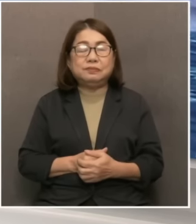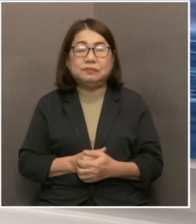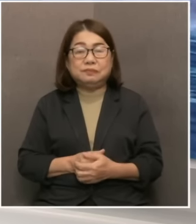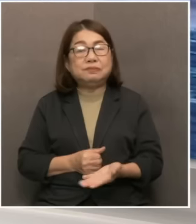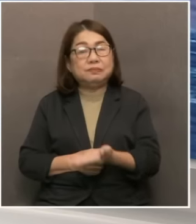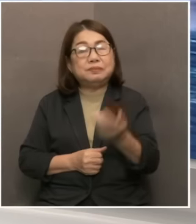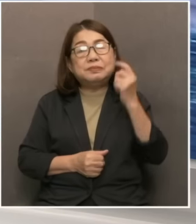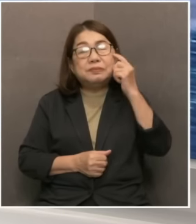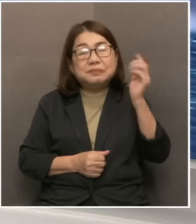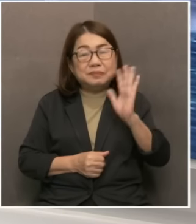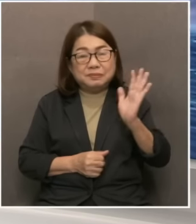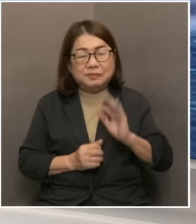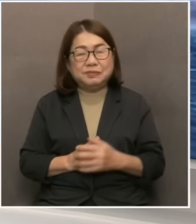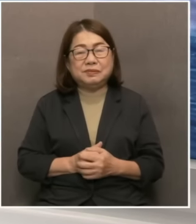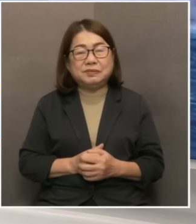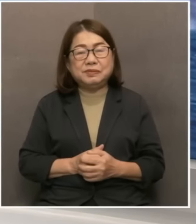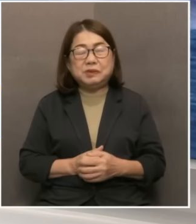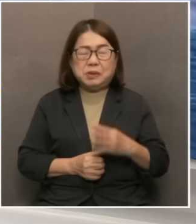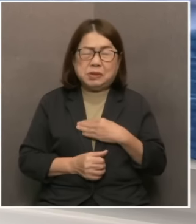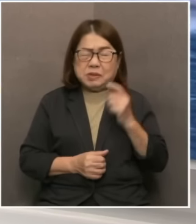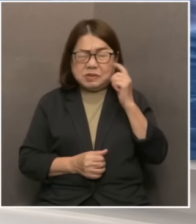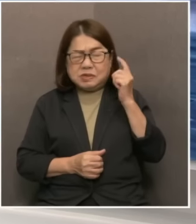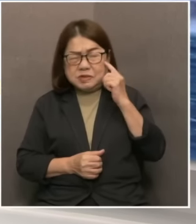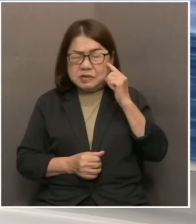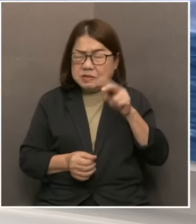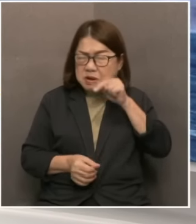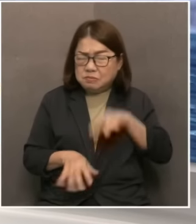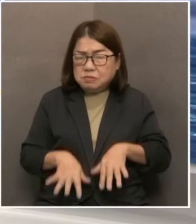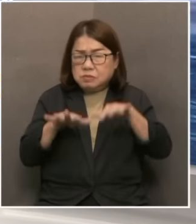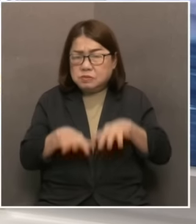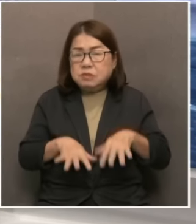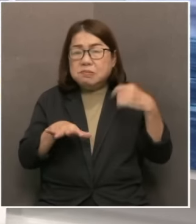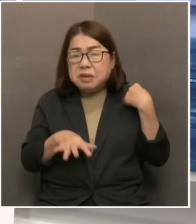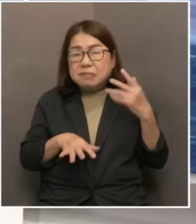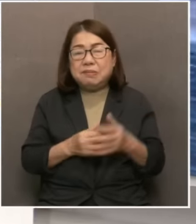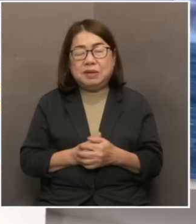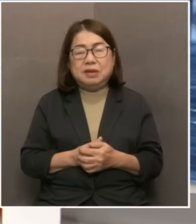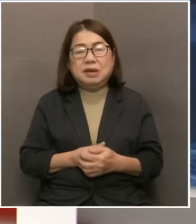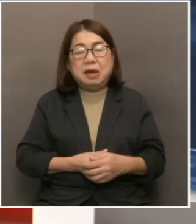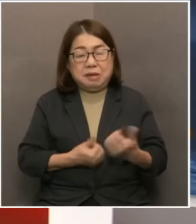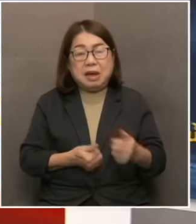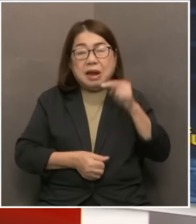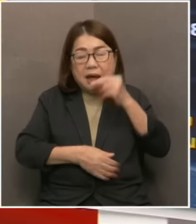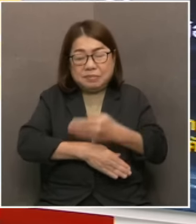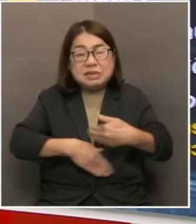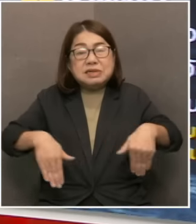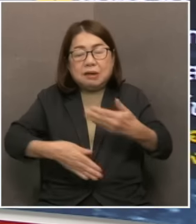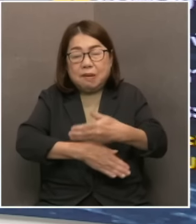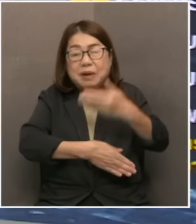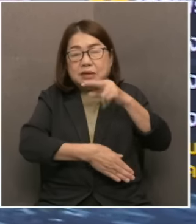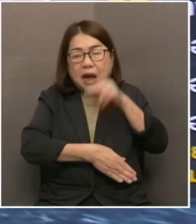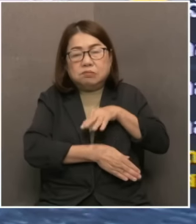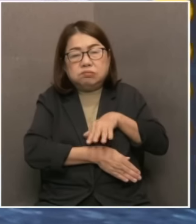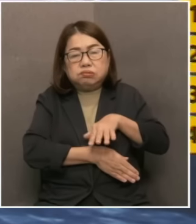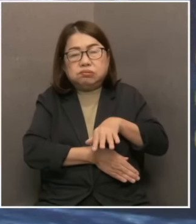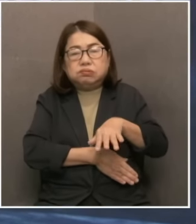กังวลใจคุณผู้ชมไปบ้างนะคะเรื่องของระดับน้ำที่จะมีการระบายออกมาจากเขื่อนเจ้าพระยาแล้วก็ลงมานะคะยังอ่าวไทยแล้วก็